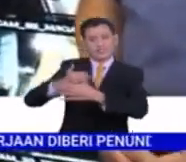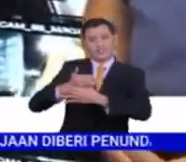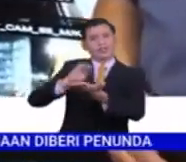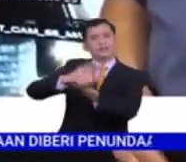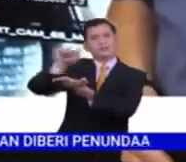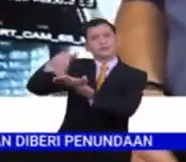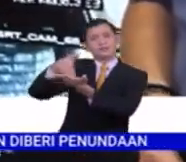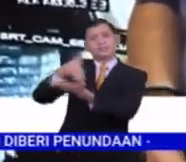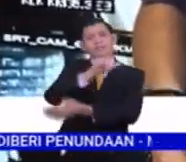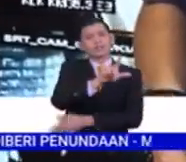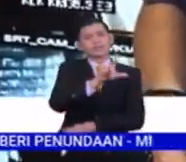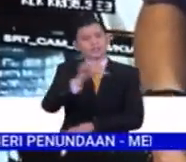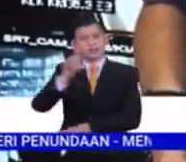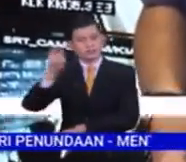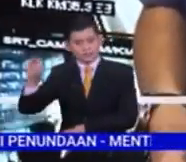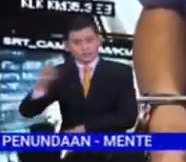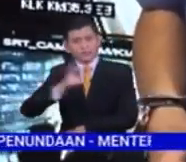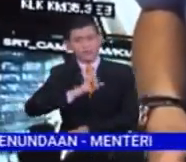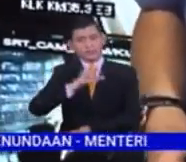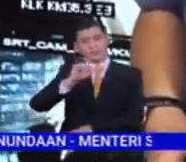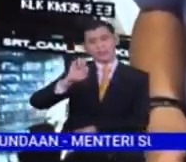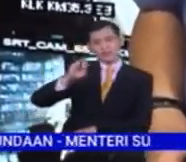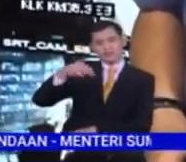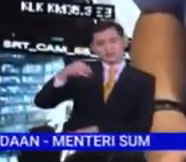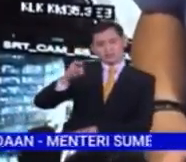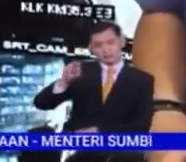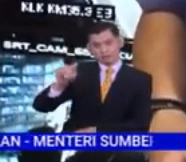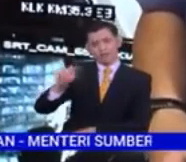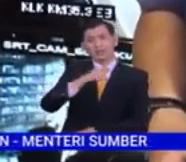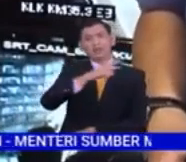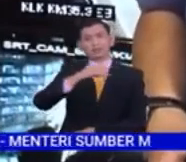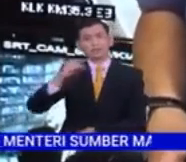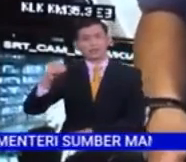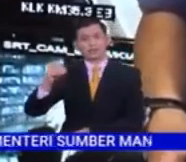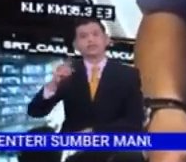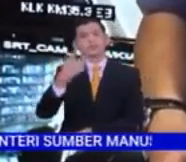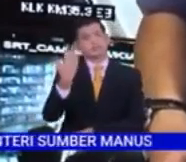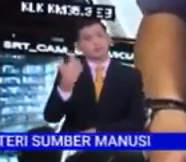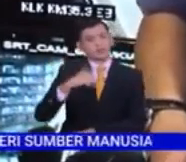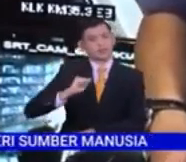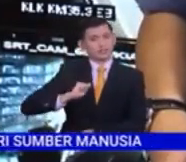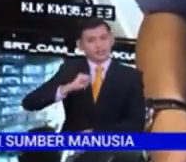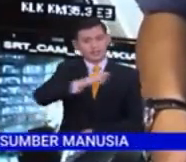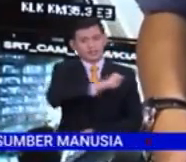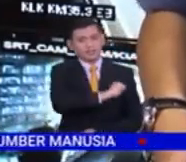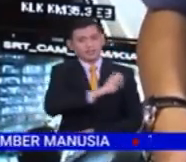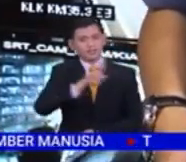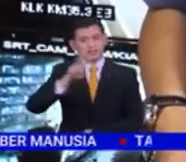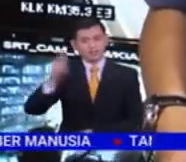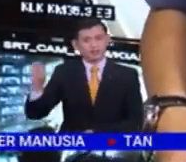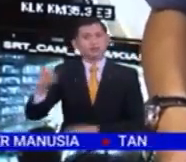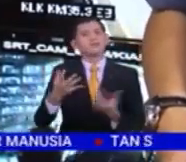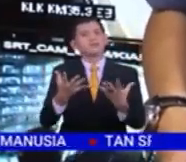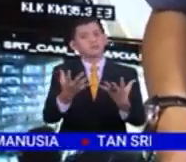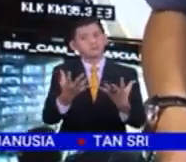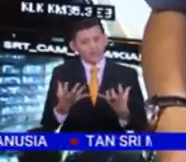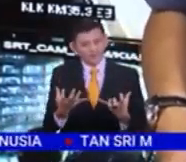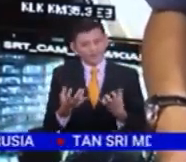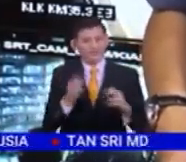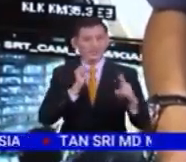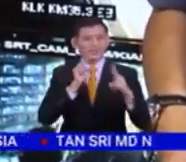pusat penulisan grafik LM dan saya dulu Asmaul zahrun dan juga kru Hafidz Fauzi dan Hamizan ingin